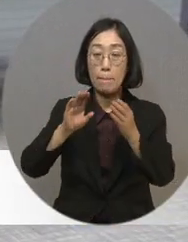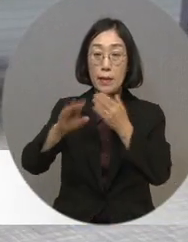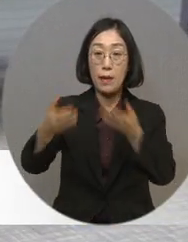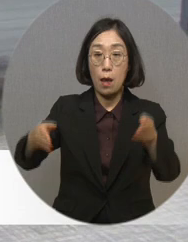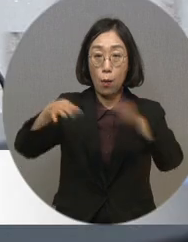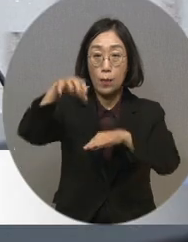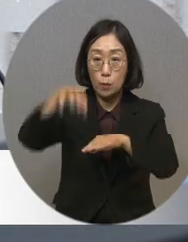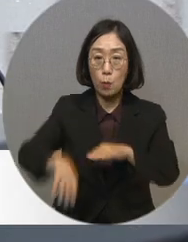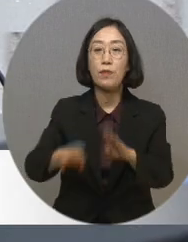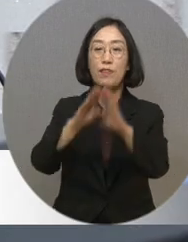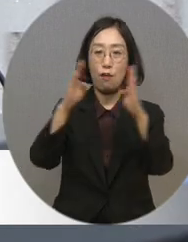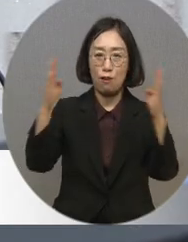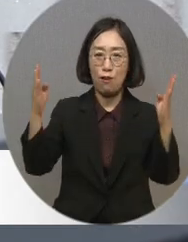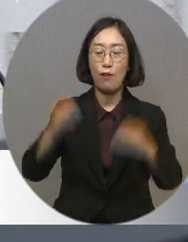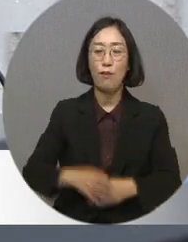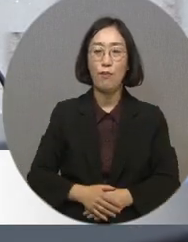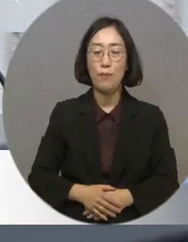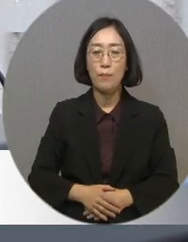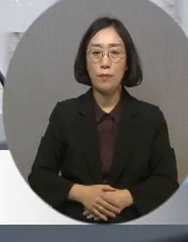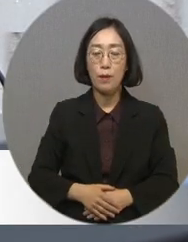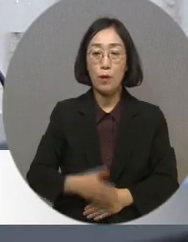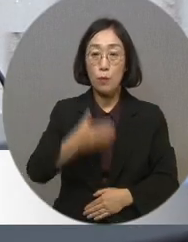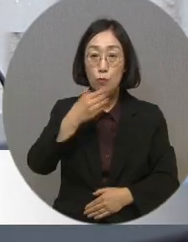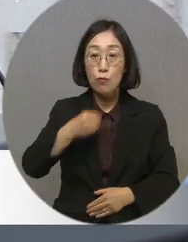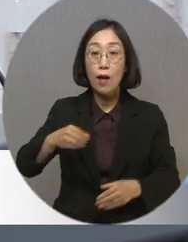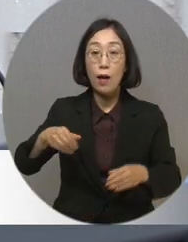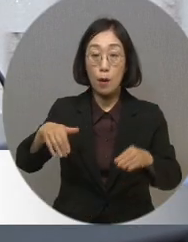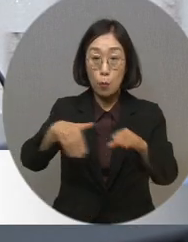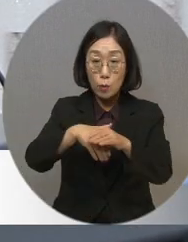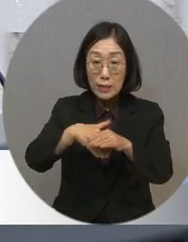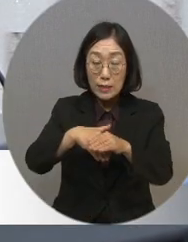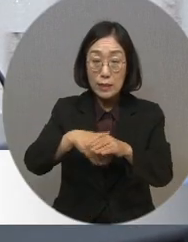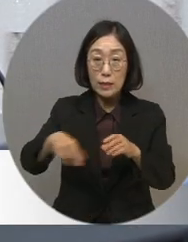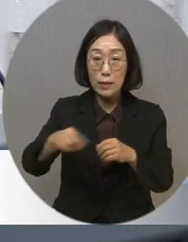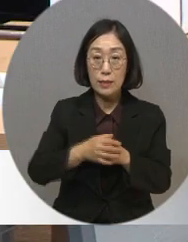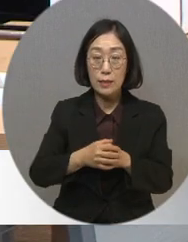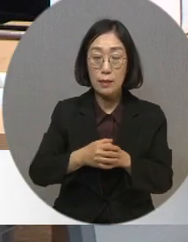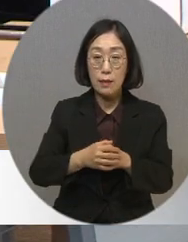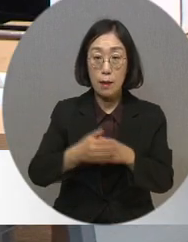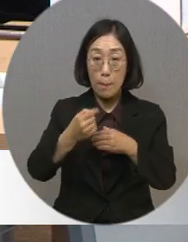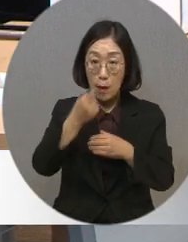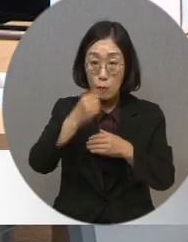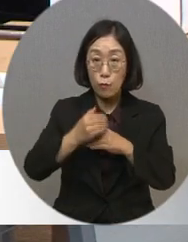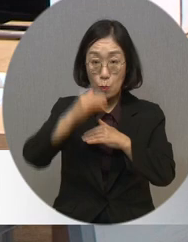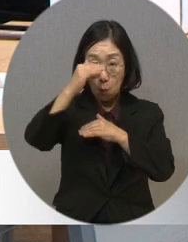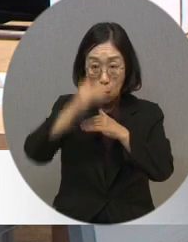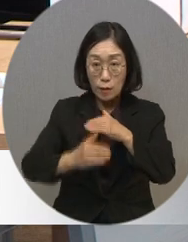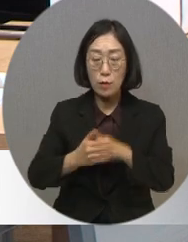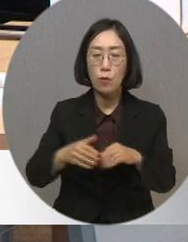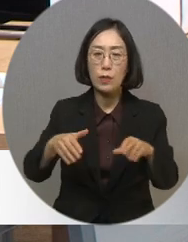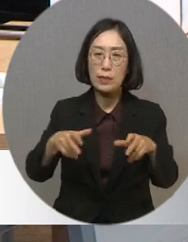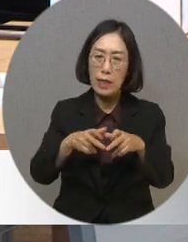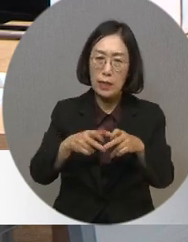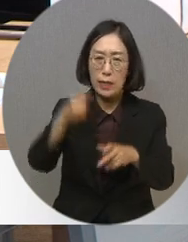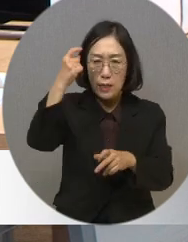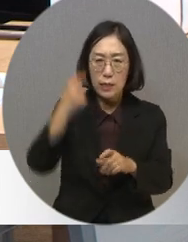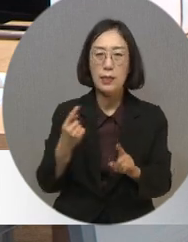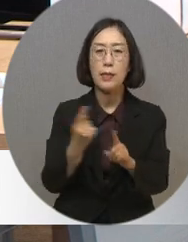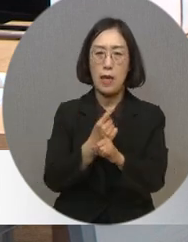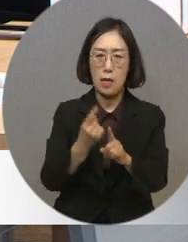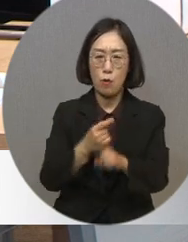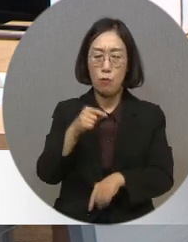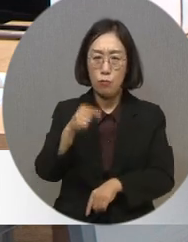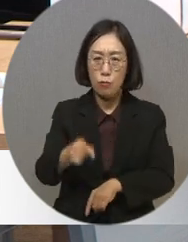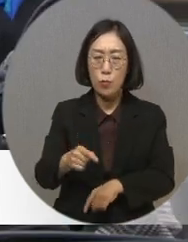컨벤션홀에서 진행하였습니다. 문화복지 CEO 과정은 사회적 약자와 장애인의 인식 개선 및 지역사회